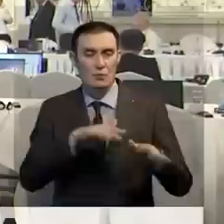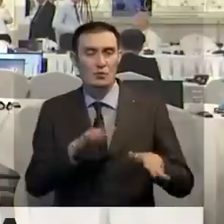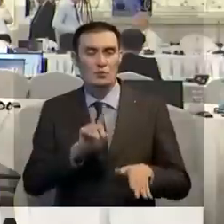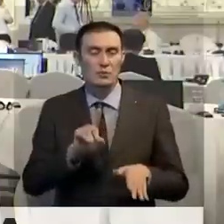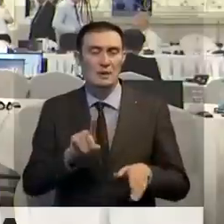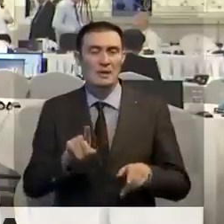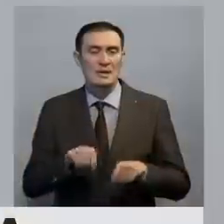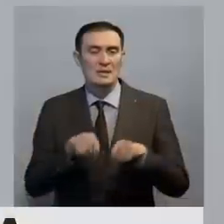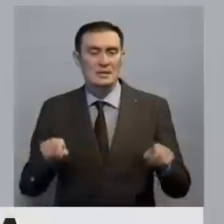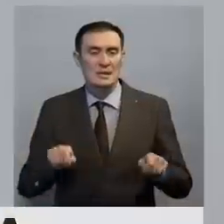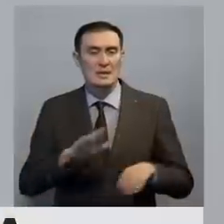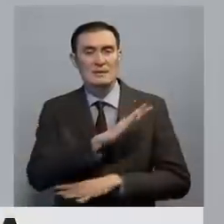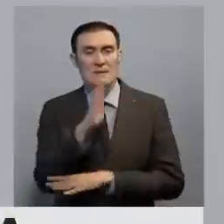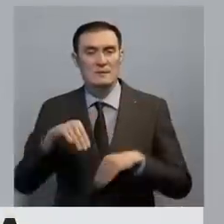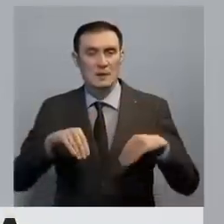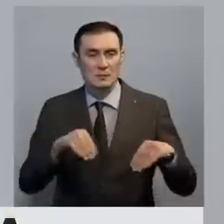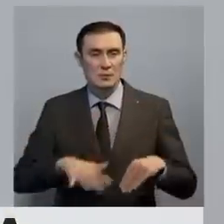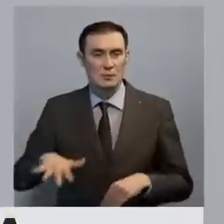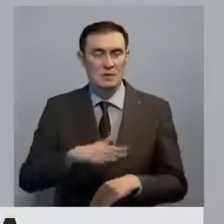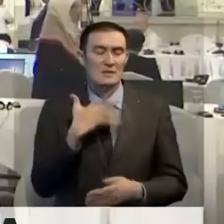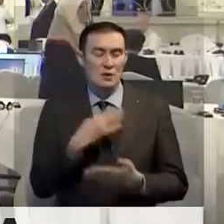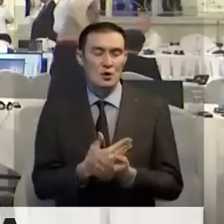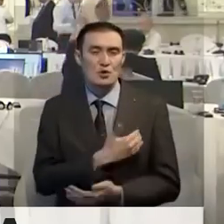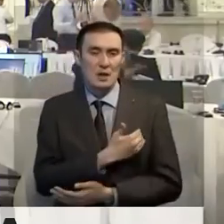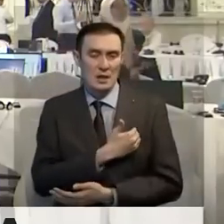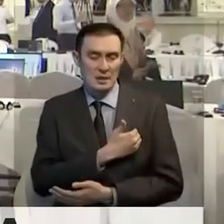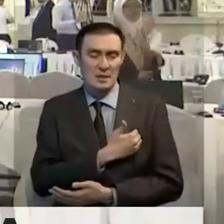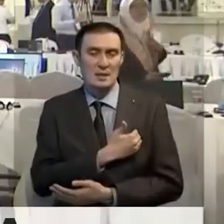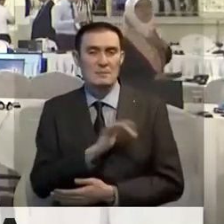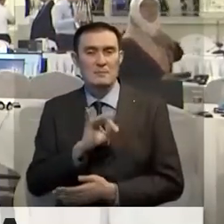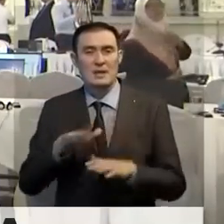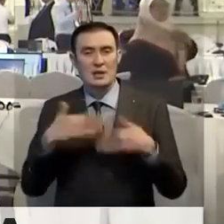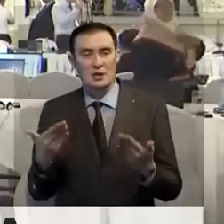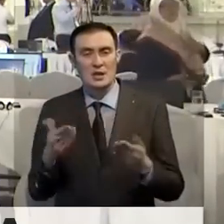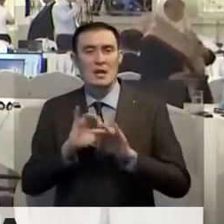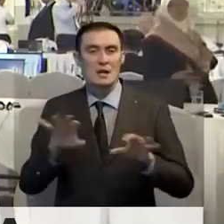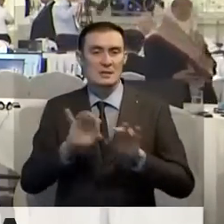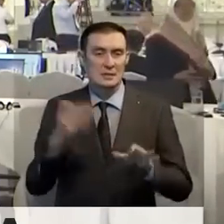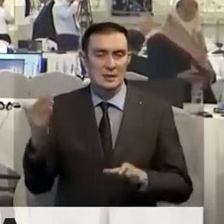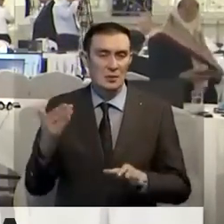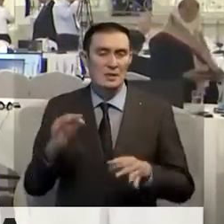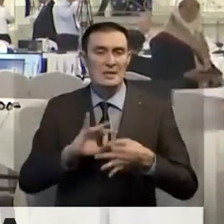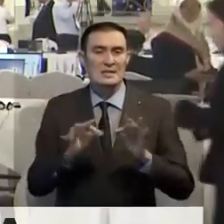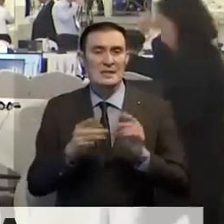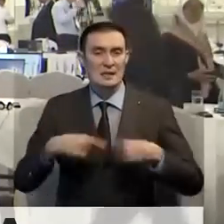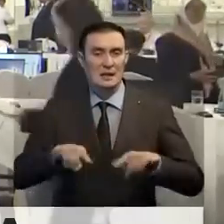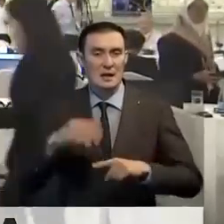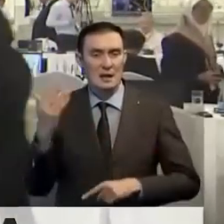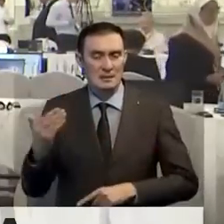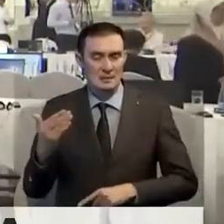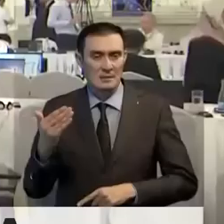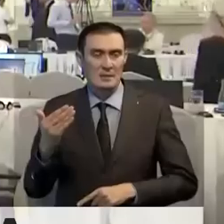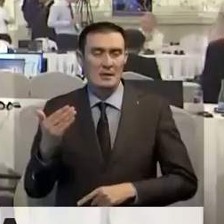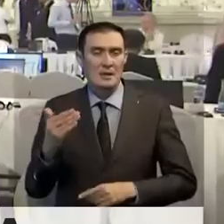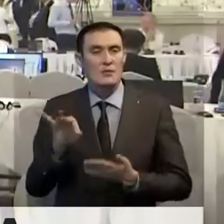созданию питомника. Мы сегодня это свое желание и наше предложение озвучили. Секретариат